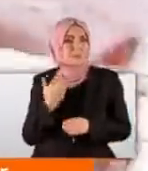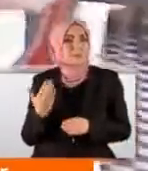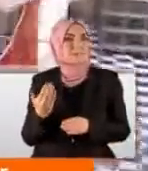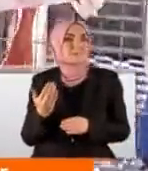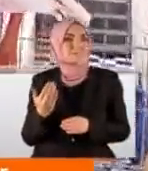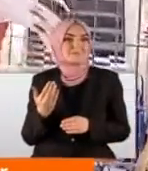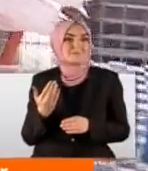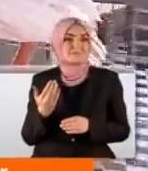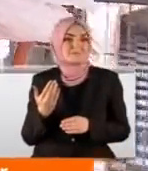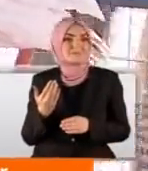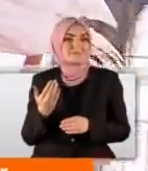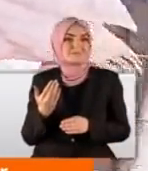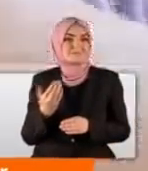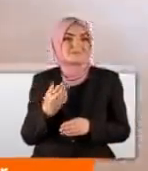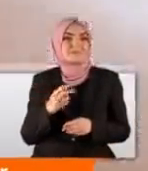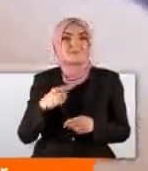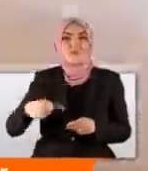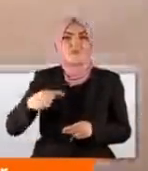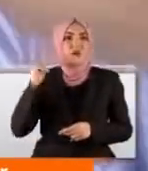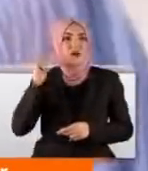bakayım, neden atladım otonun arkasında?